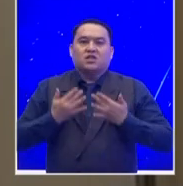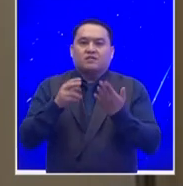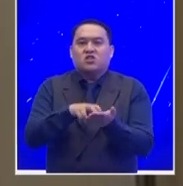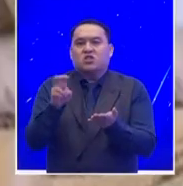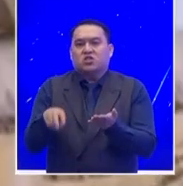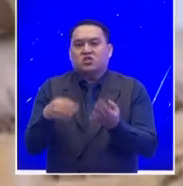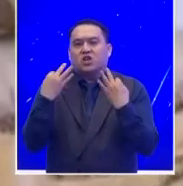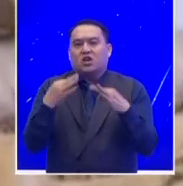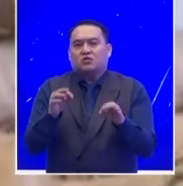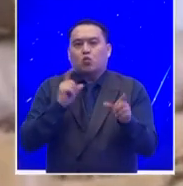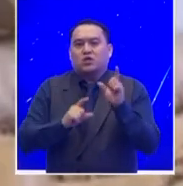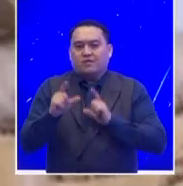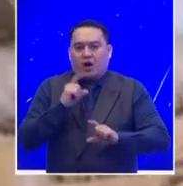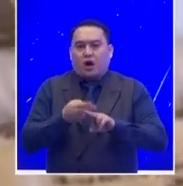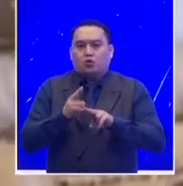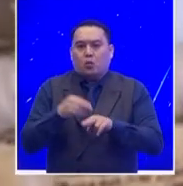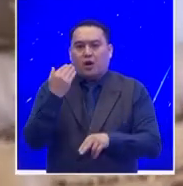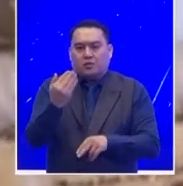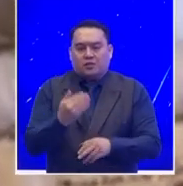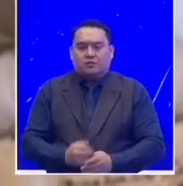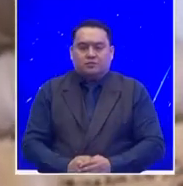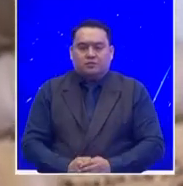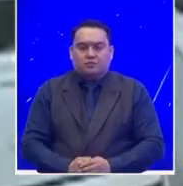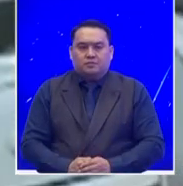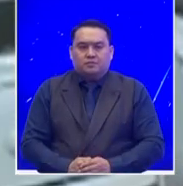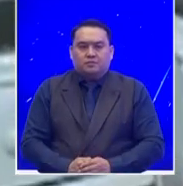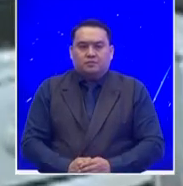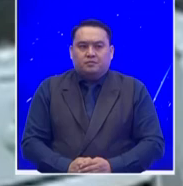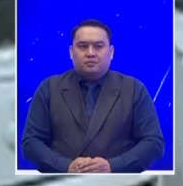требованием лишить лицензии университеты, которым они принадлежат.